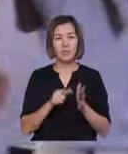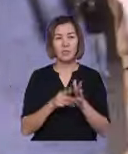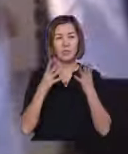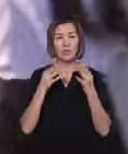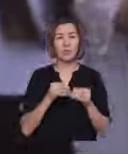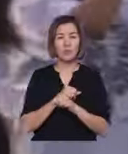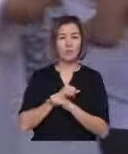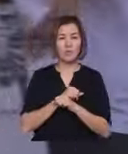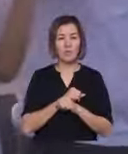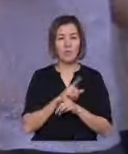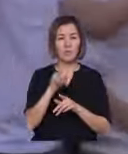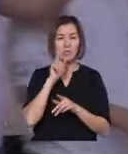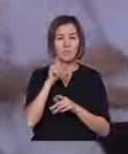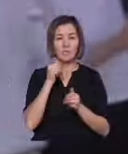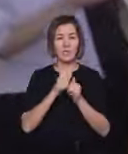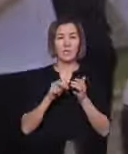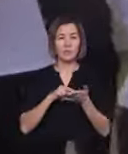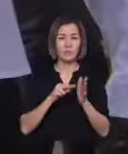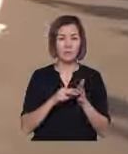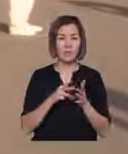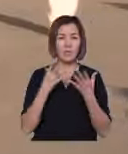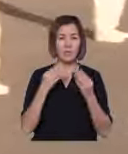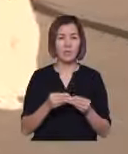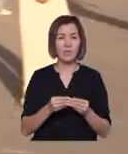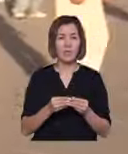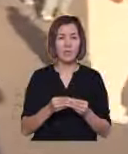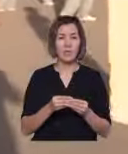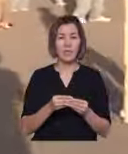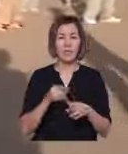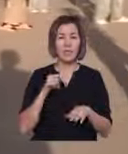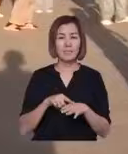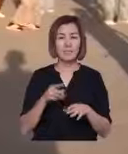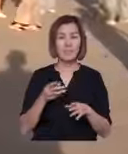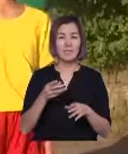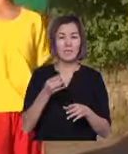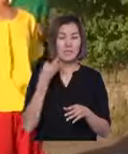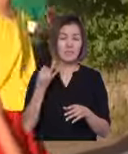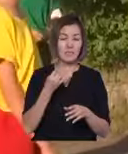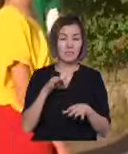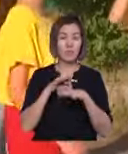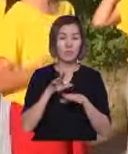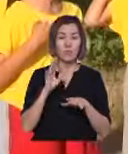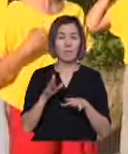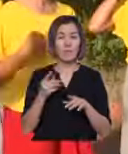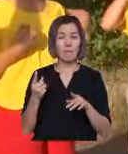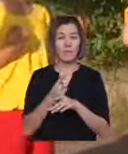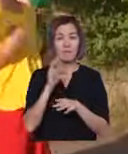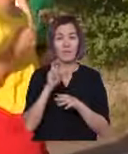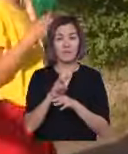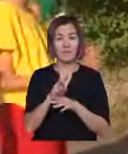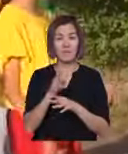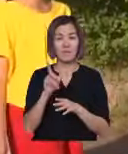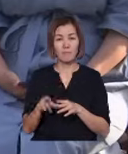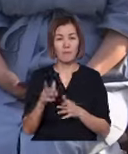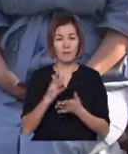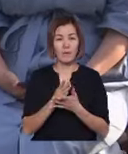демалады. Жасөспірімдердің әр күні жоспарлы. Күндерін естен кетпесте әсерлі өтеріне сенімді. Мұнда лагерге алғаш келгендер бар. Демалыстары